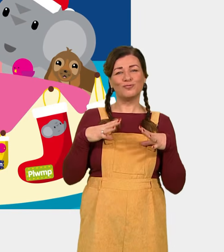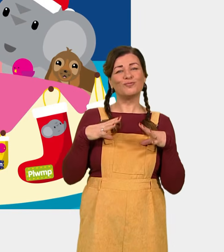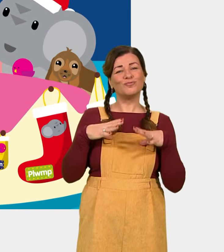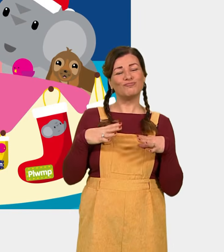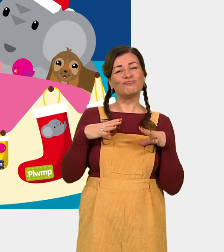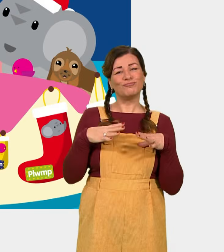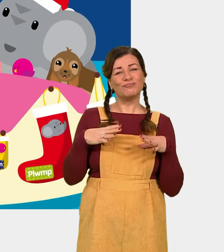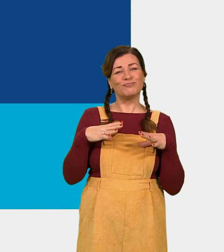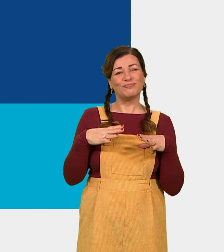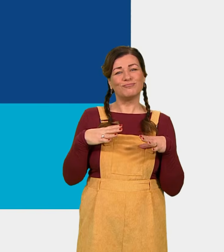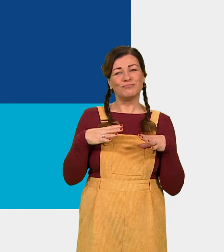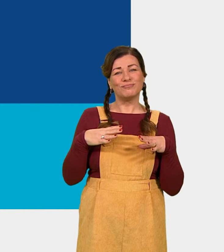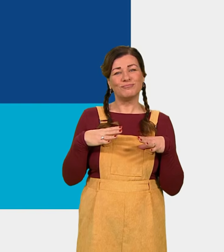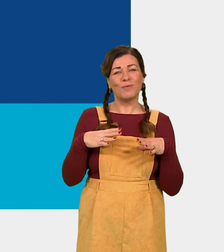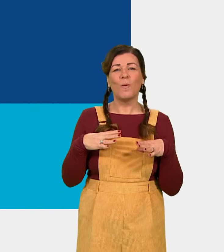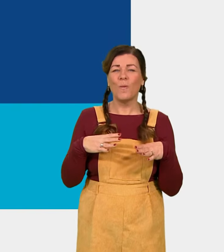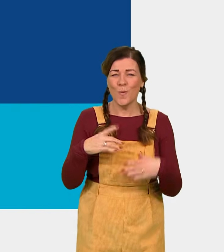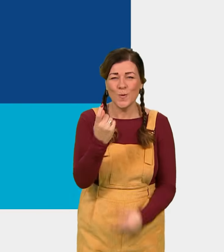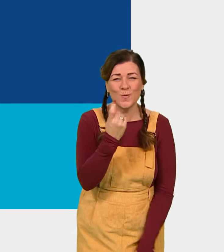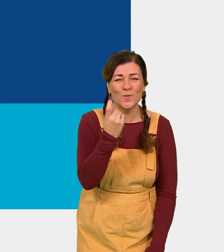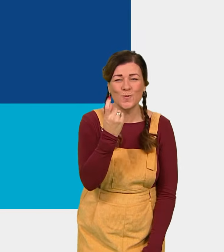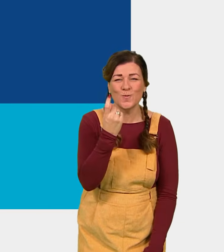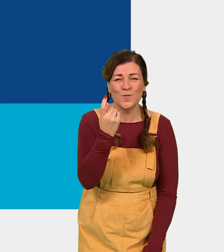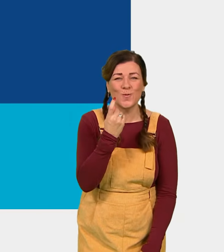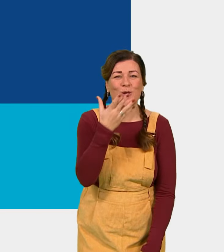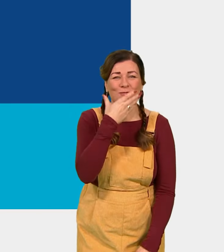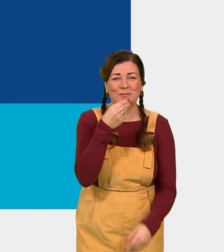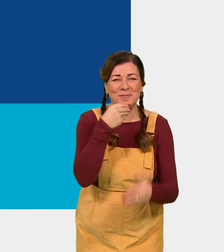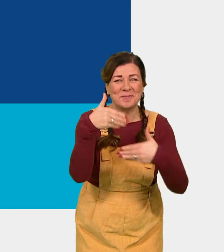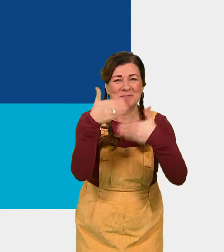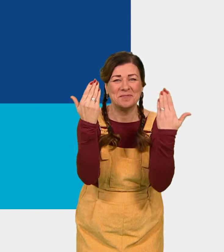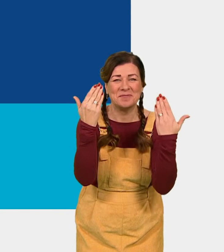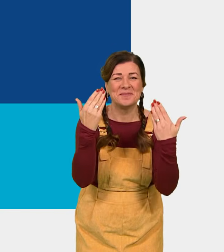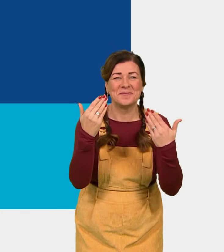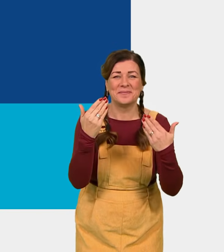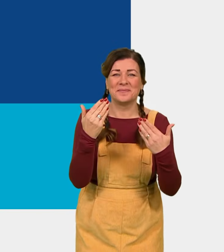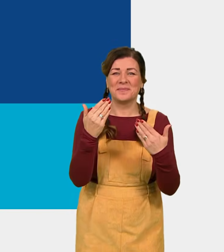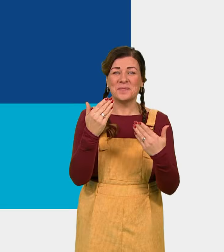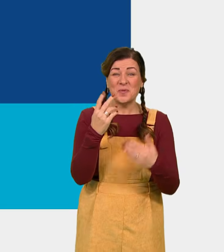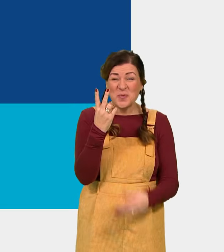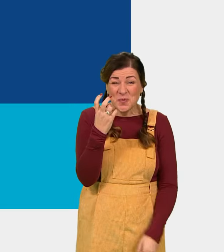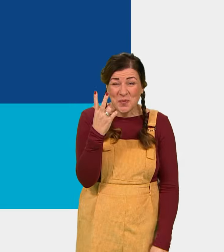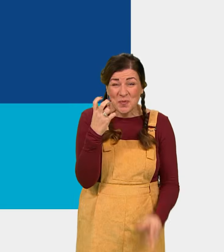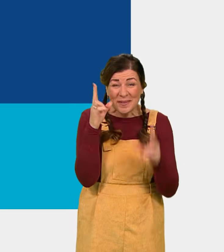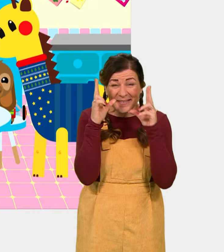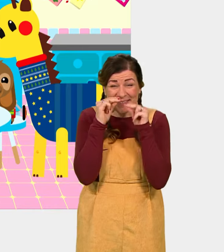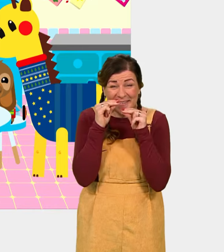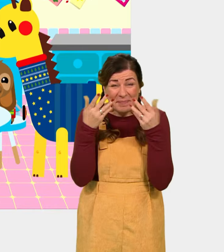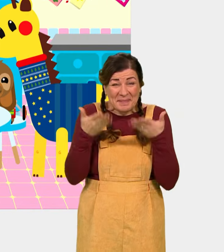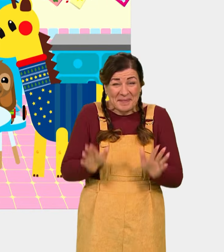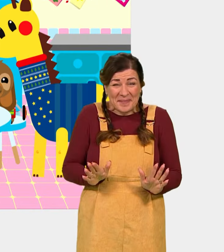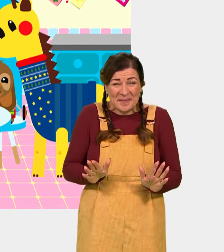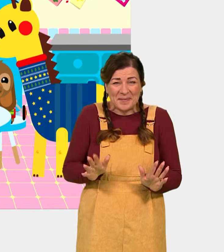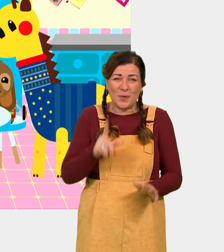gyfforddus. Roedd hi bron iawn yn ddydd Nadolig. Dim ond 2 gwsg oedd i fynd ac